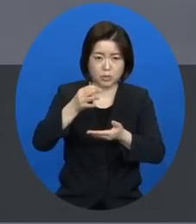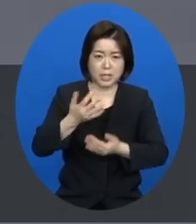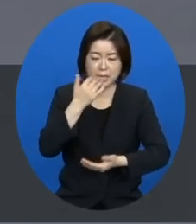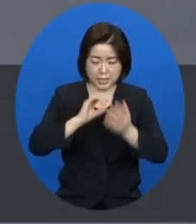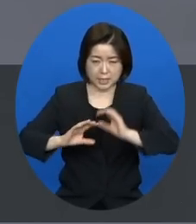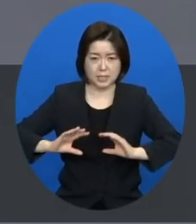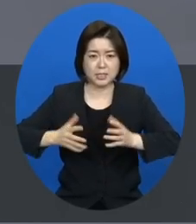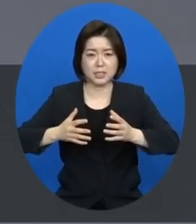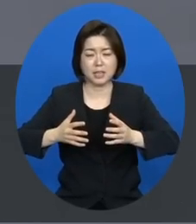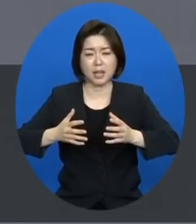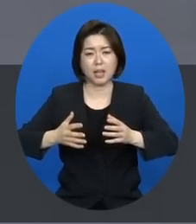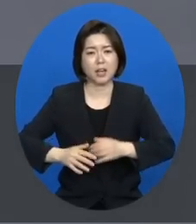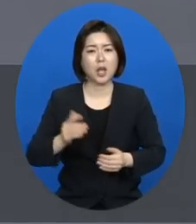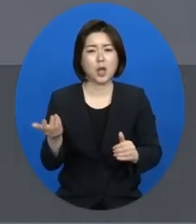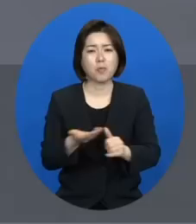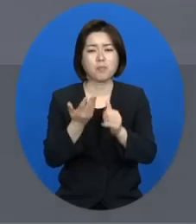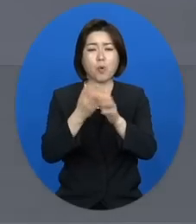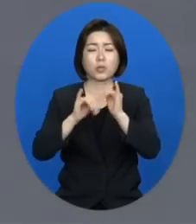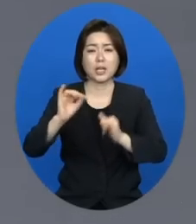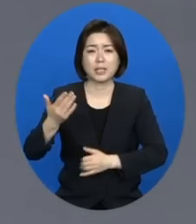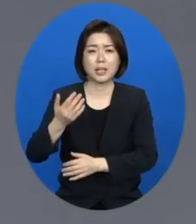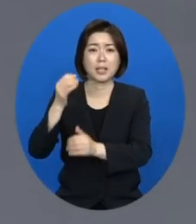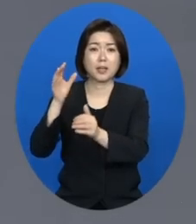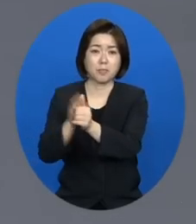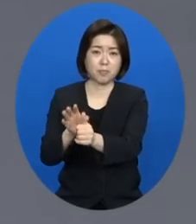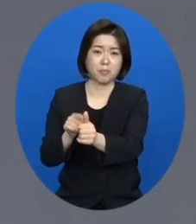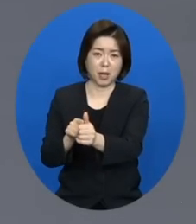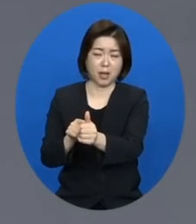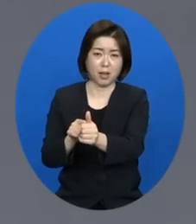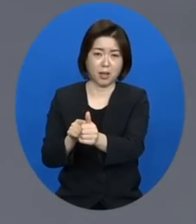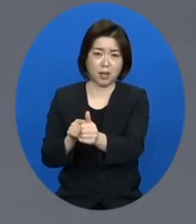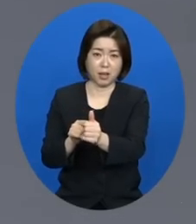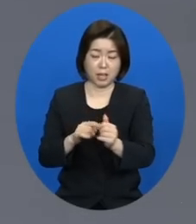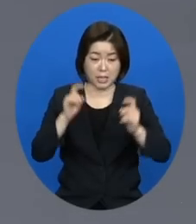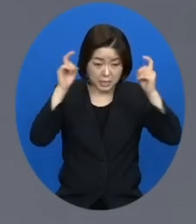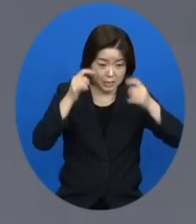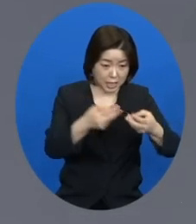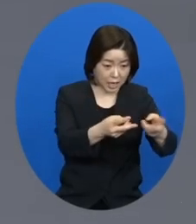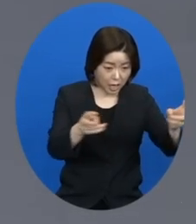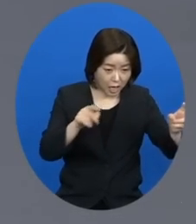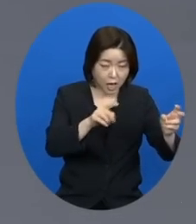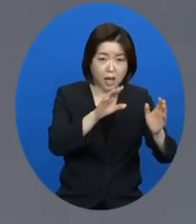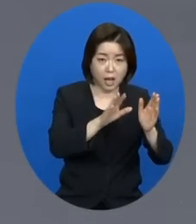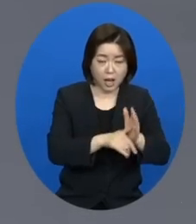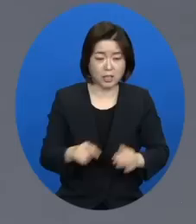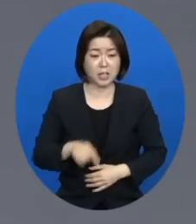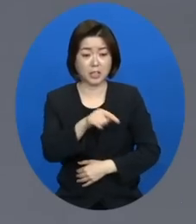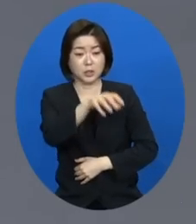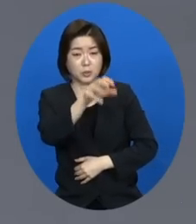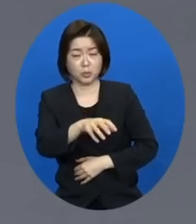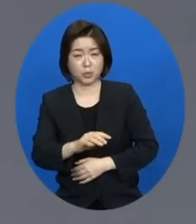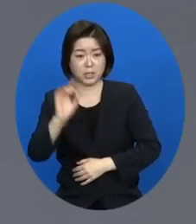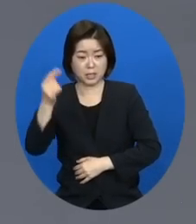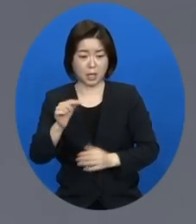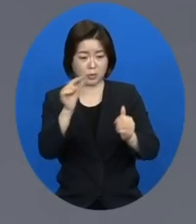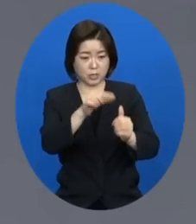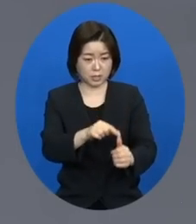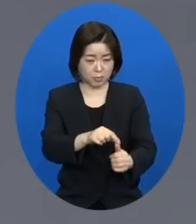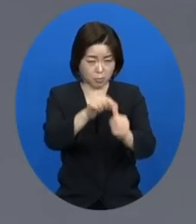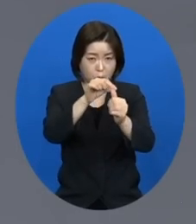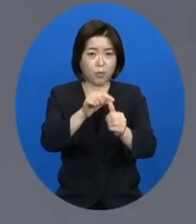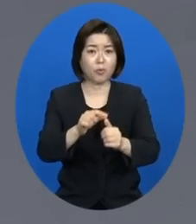아무도 보지 않았던 그 다윗이 양치던 바로 그 순간 주님은 바로 그 현장에서 다윗을